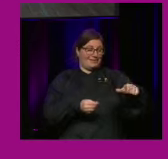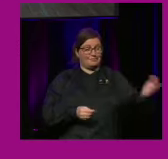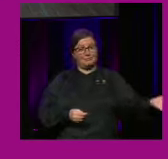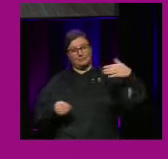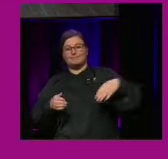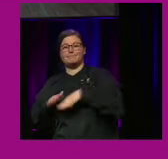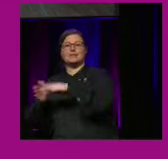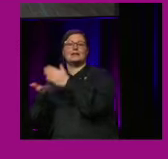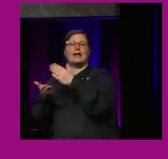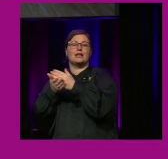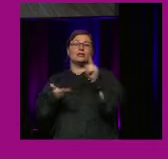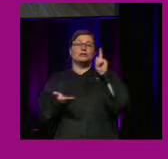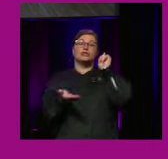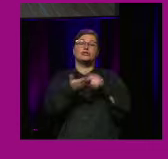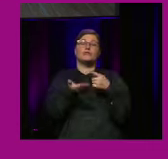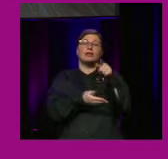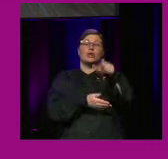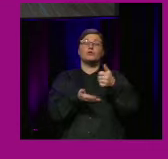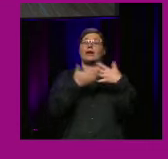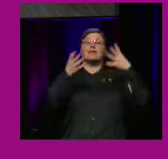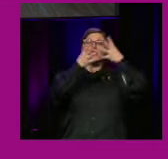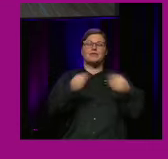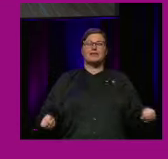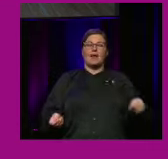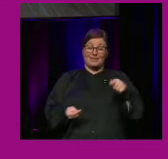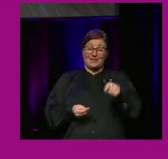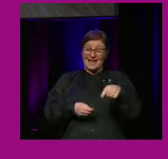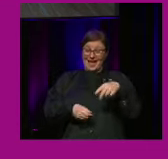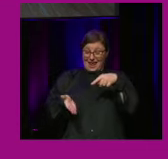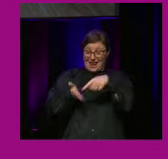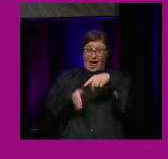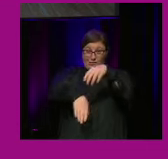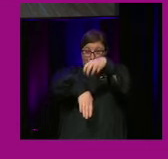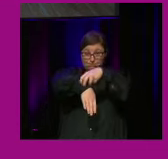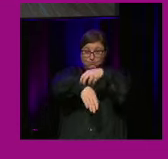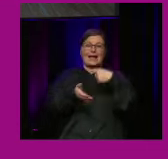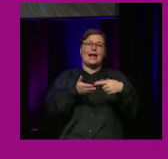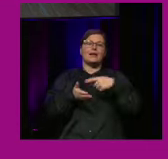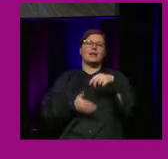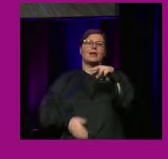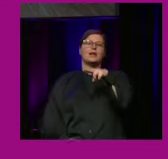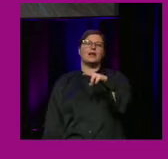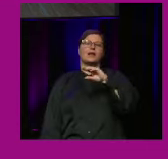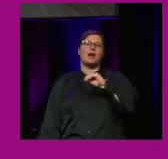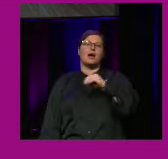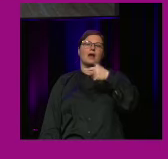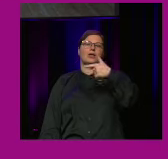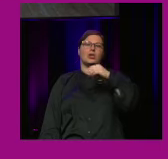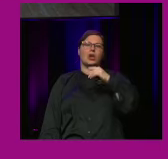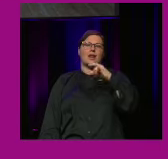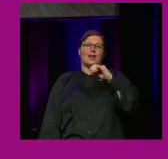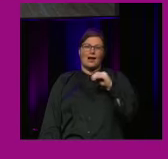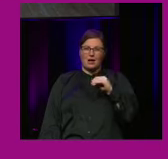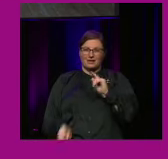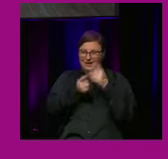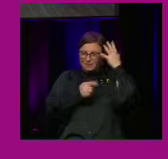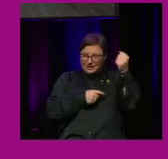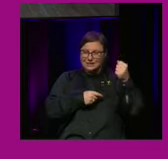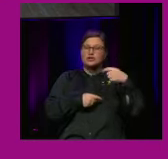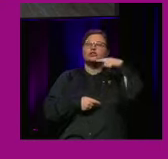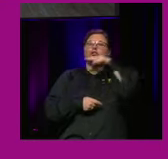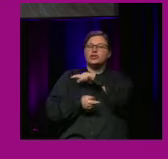ska försvinna. Det heter Natalia-larmet och det är döpt efter en rysk journalist som heter